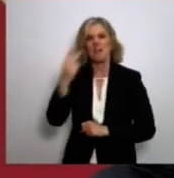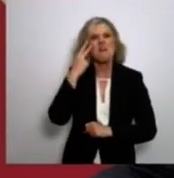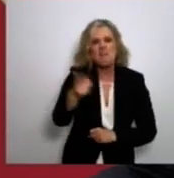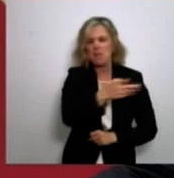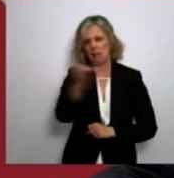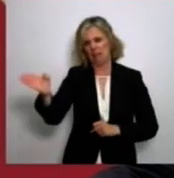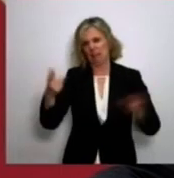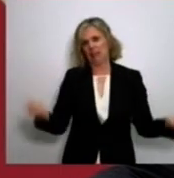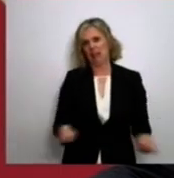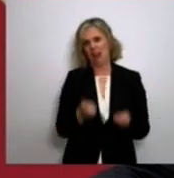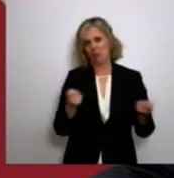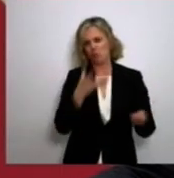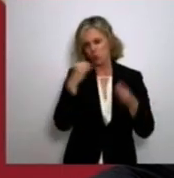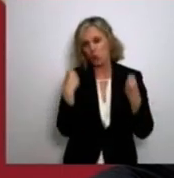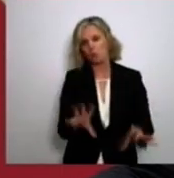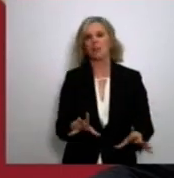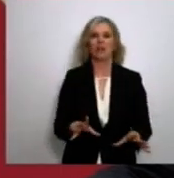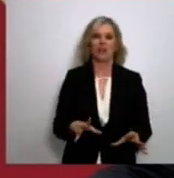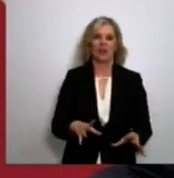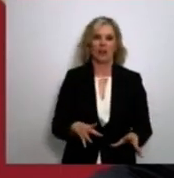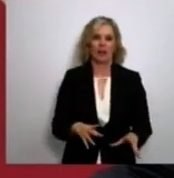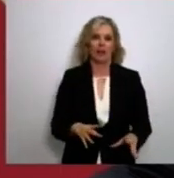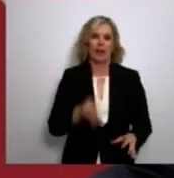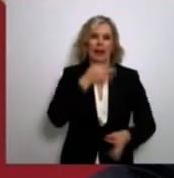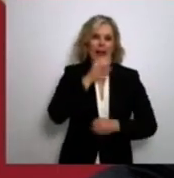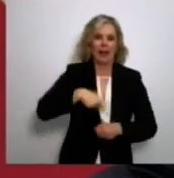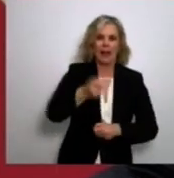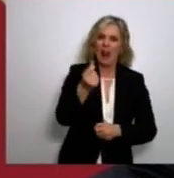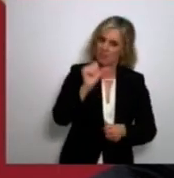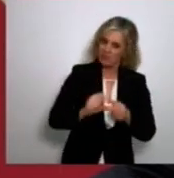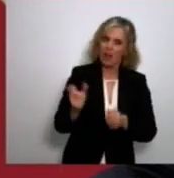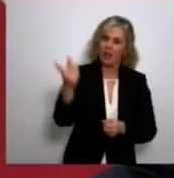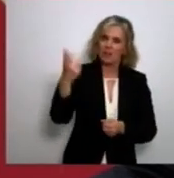τριγύρω σας, που λειτουργούν με τη συμμονία.